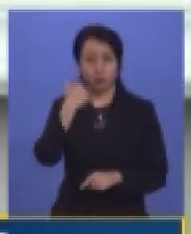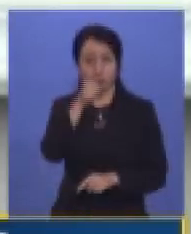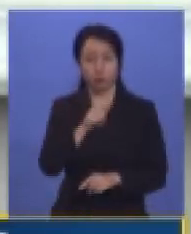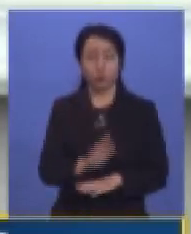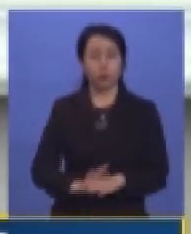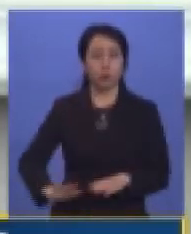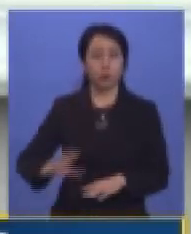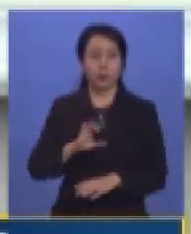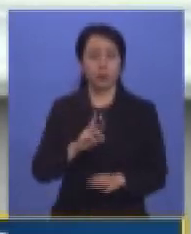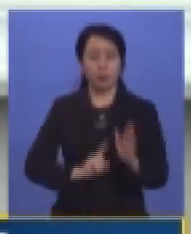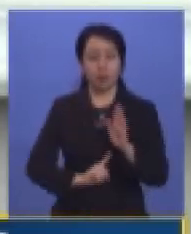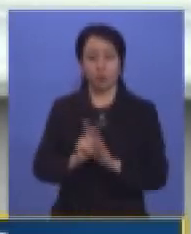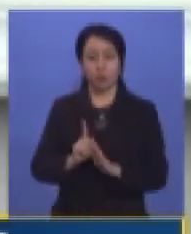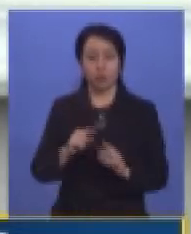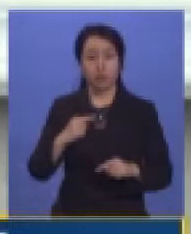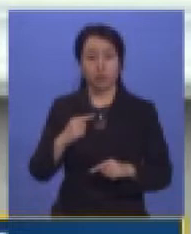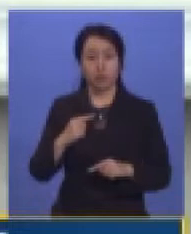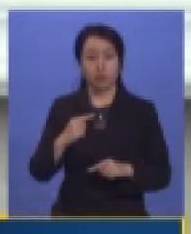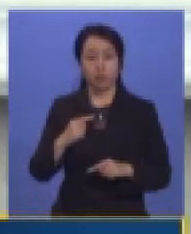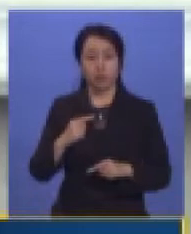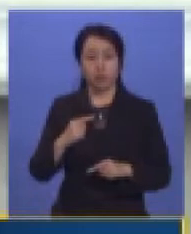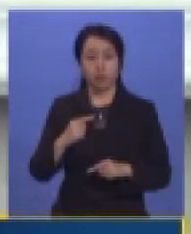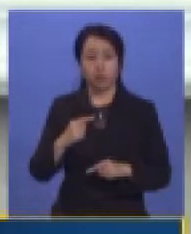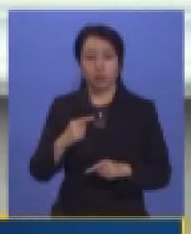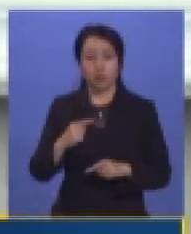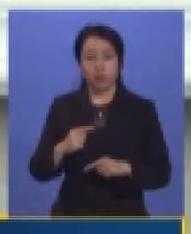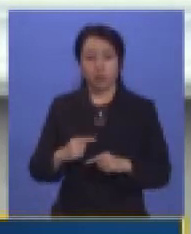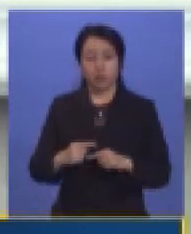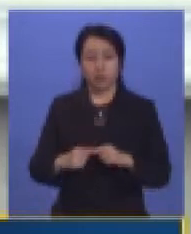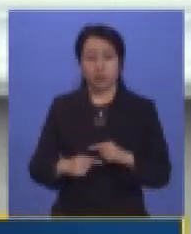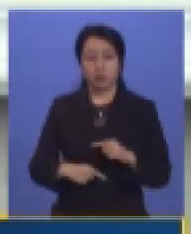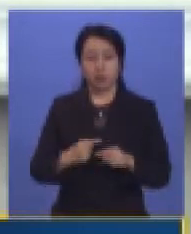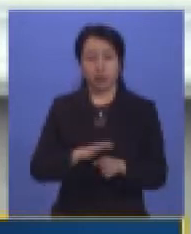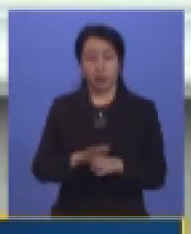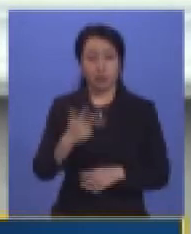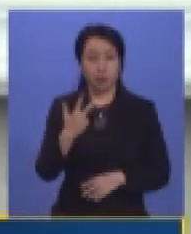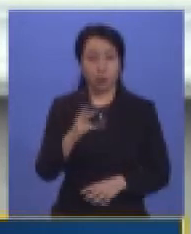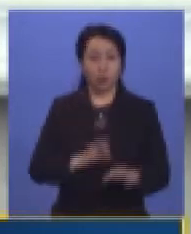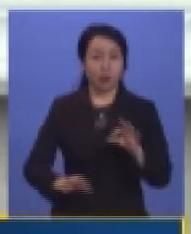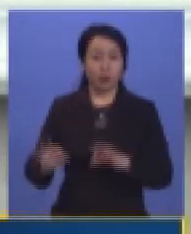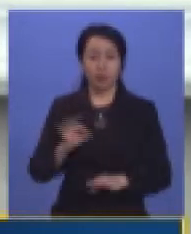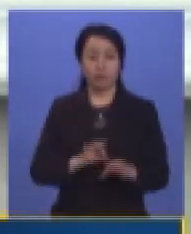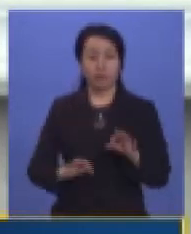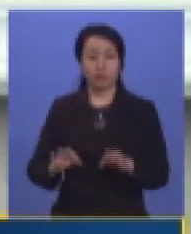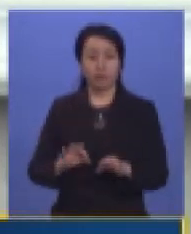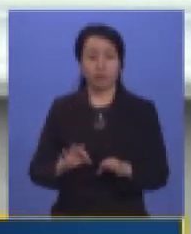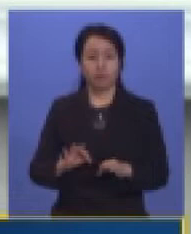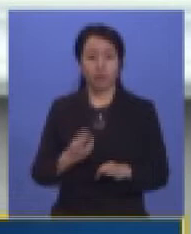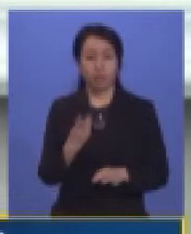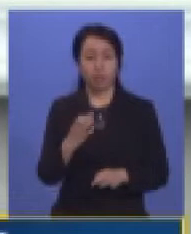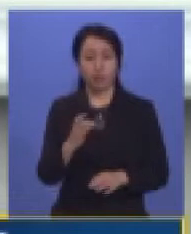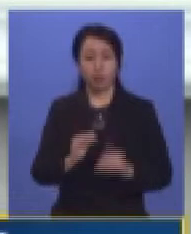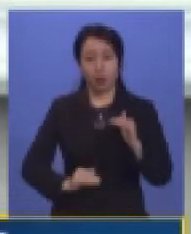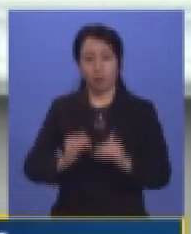сосуд очнется следующего это рост реализация трех проектах это vectra щитовое оборудование